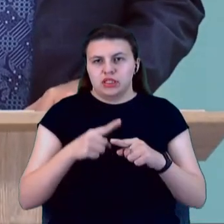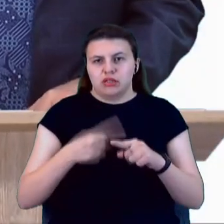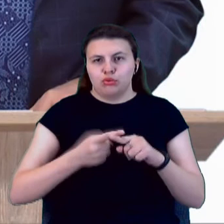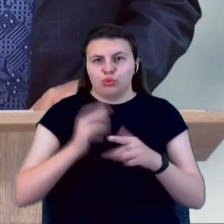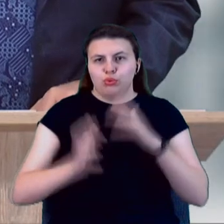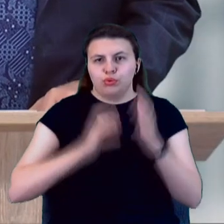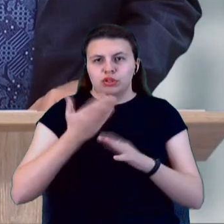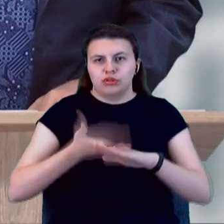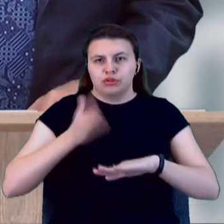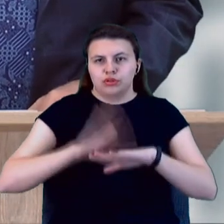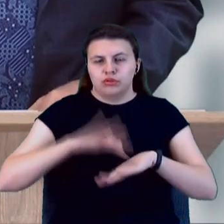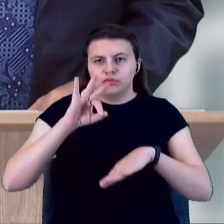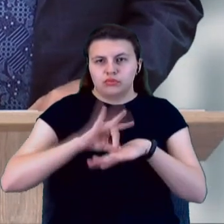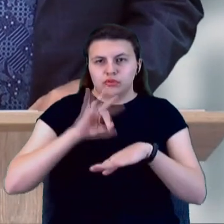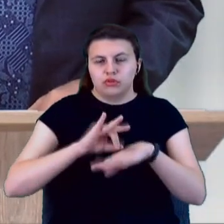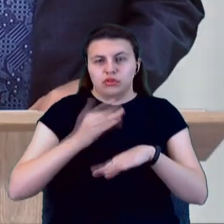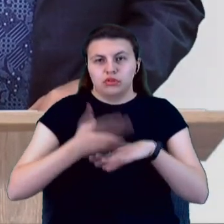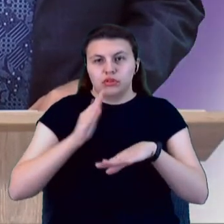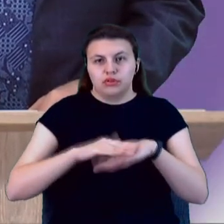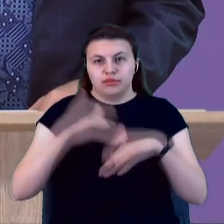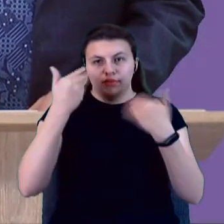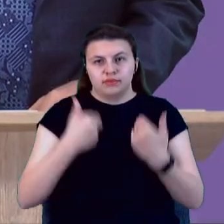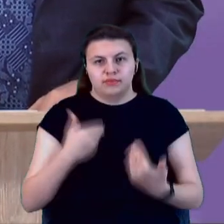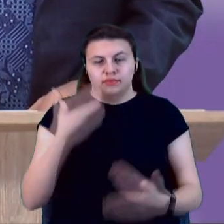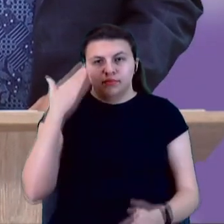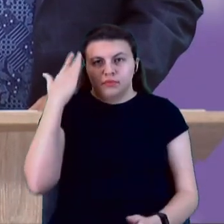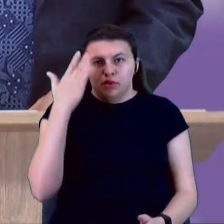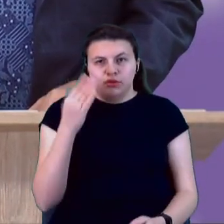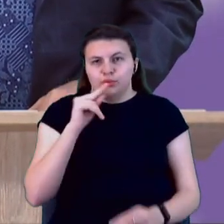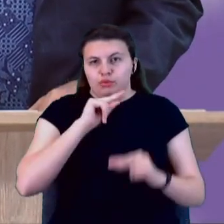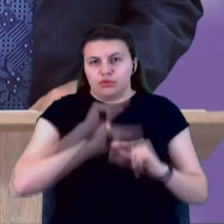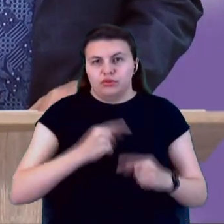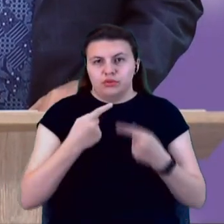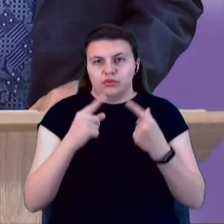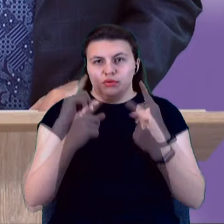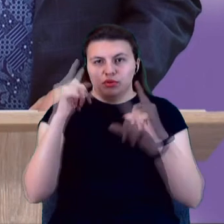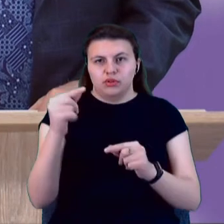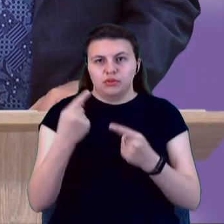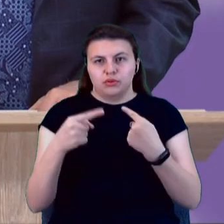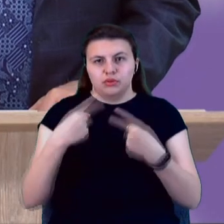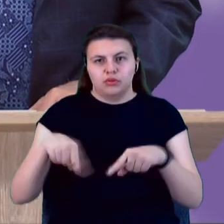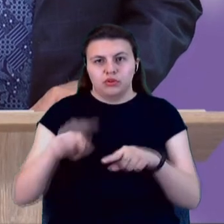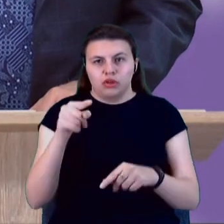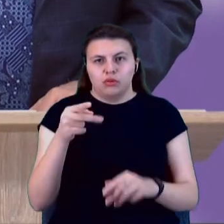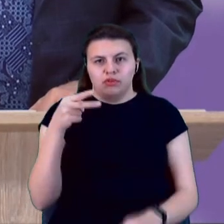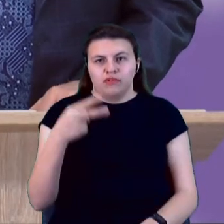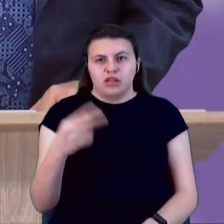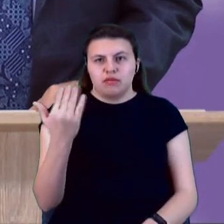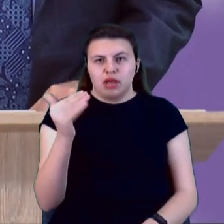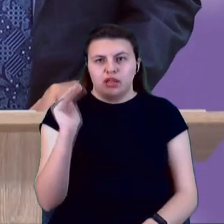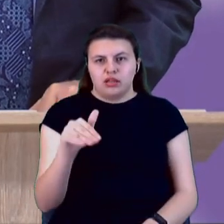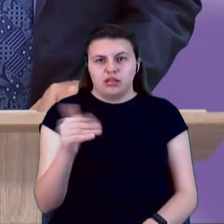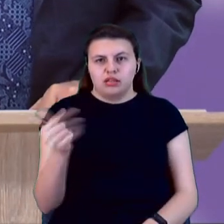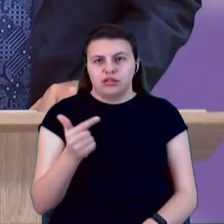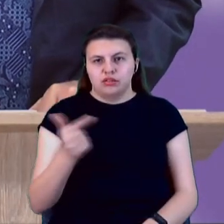и физический, и моральный труд. Уезжая же в другую страну, они получают там по 25 тысяч гривен за какую-нибудь там за